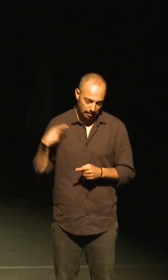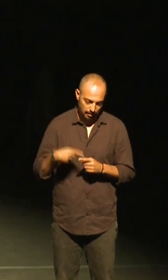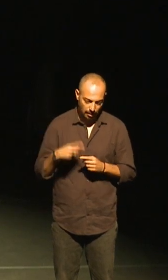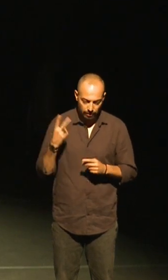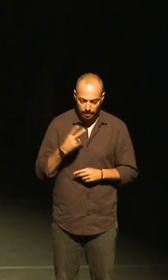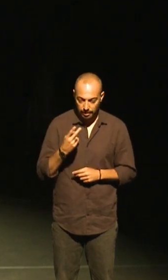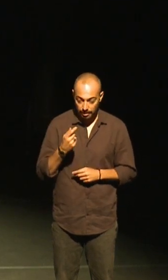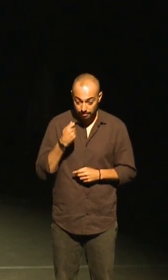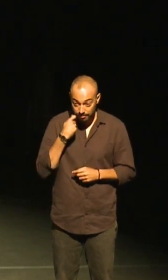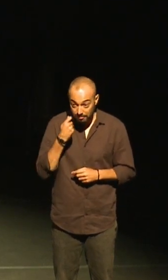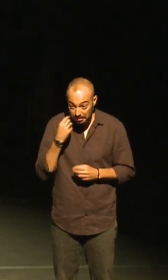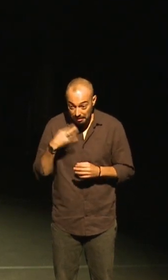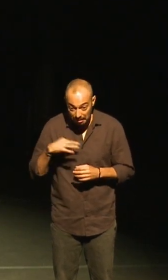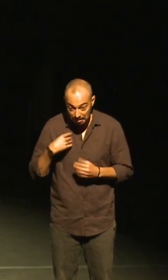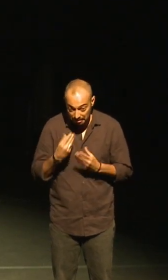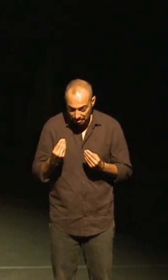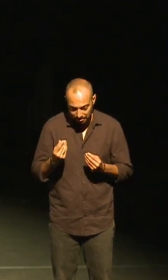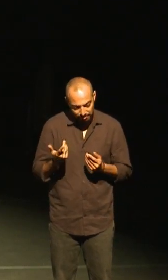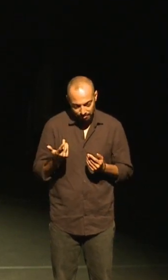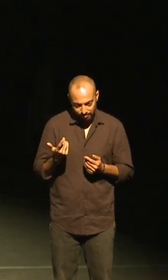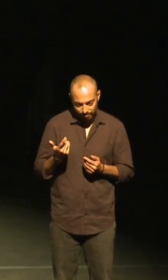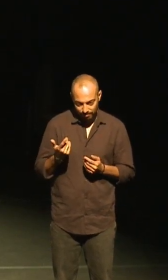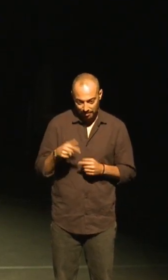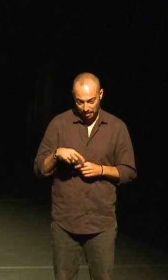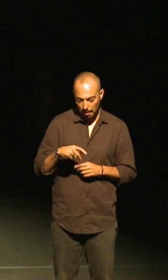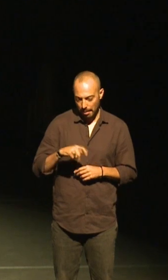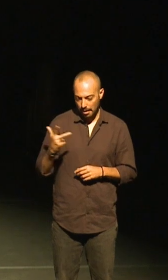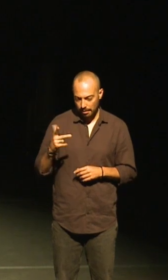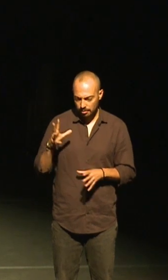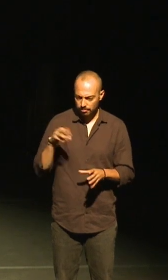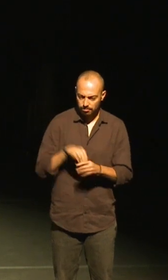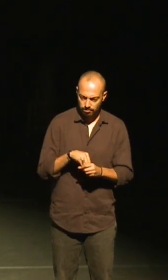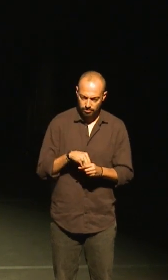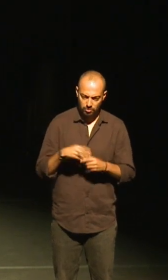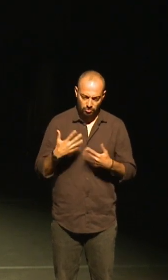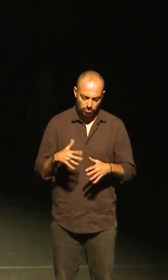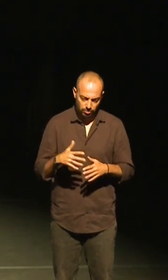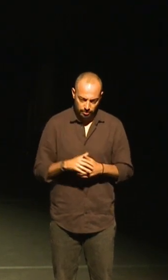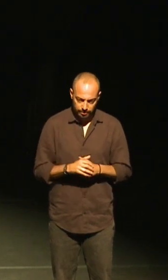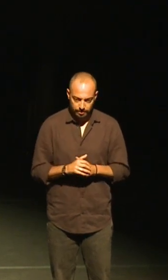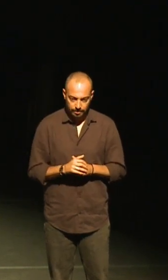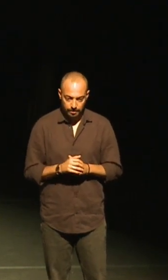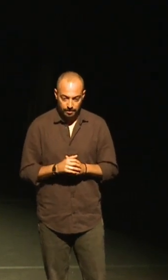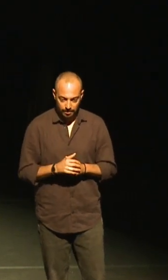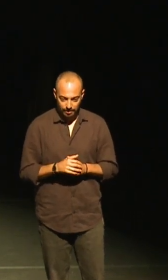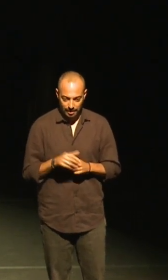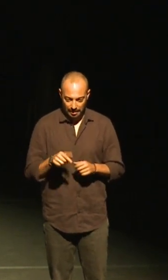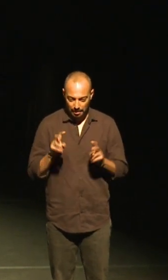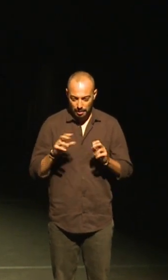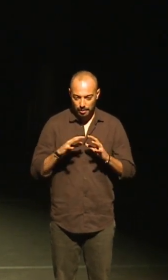parks Questa è uno statement no global inclusion su cioè noi ci occupiamo di